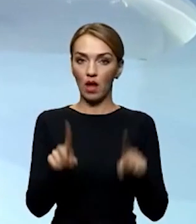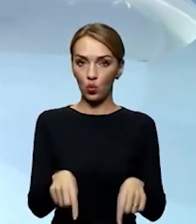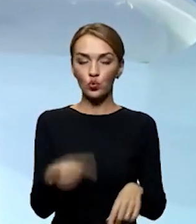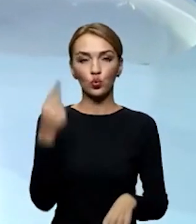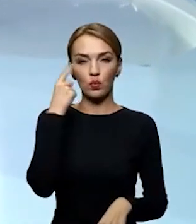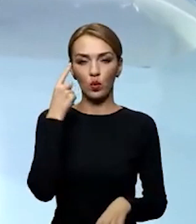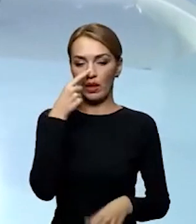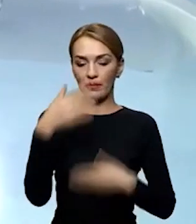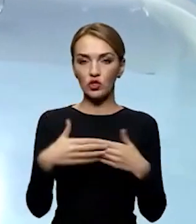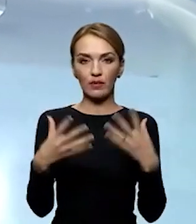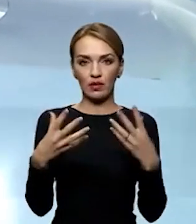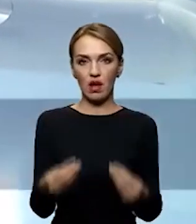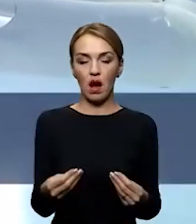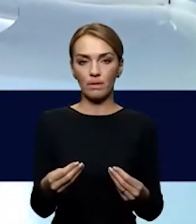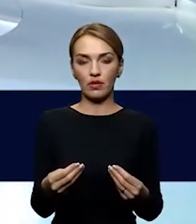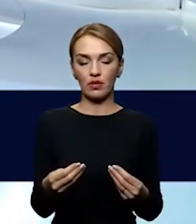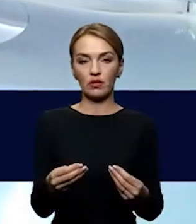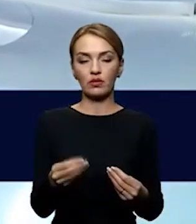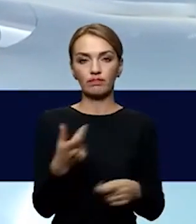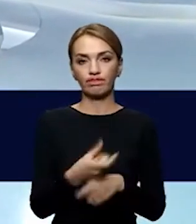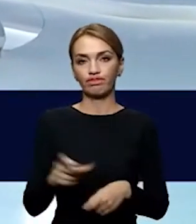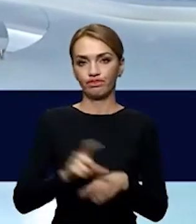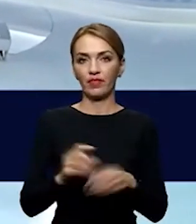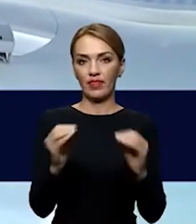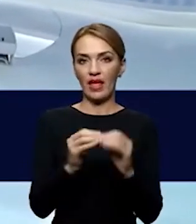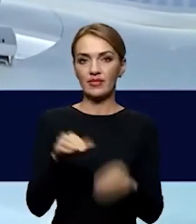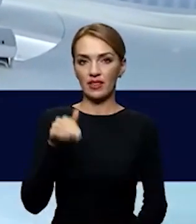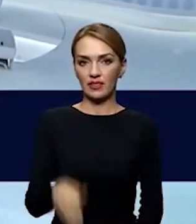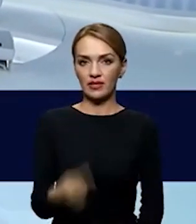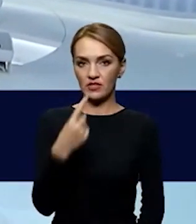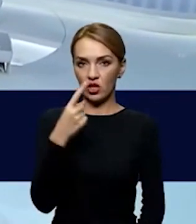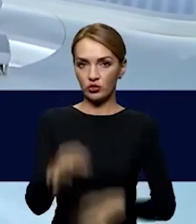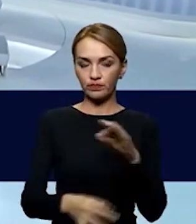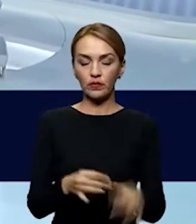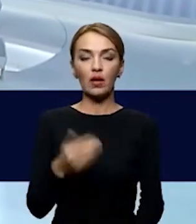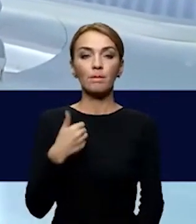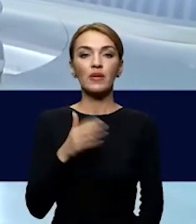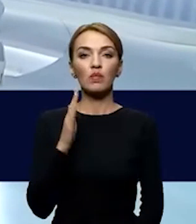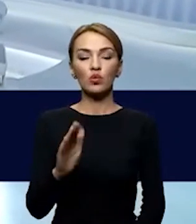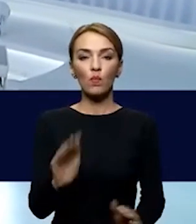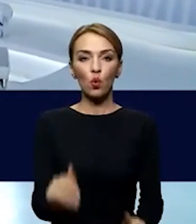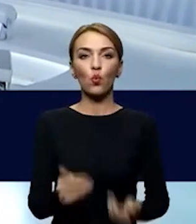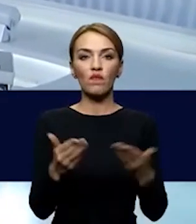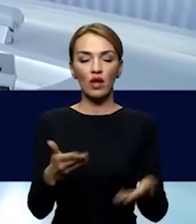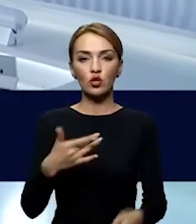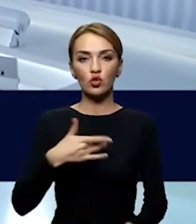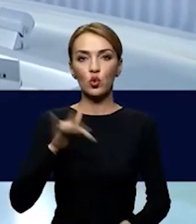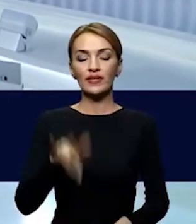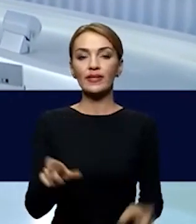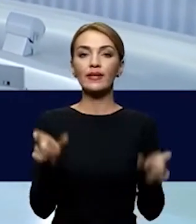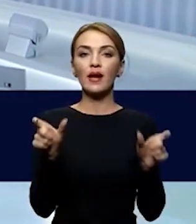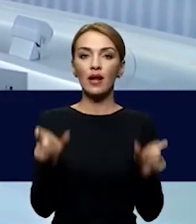Думаю, що ми найближчими днями перейдемо позначку 10 тисяч. Ми будемо пропонувати жорсткий карантин вихідного